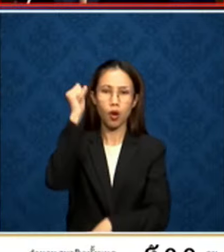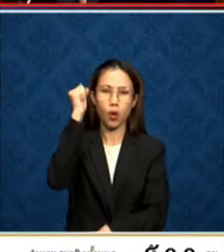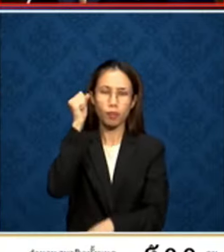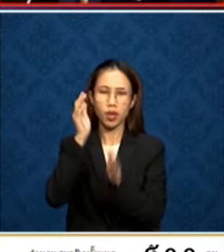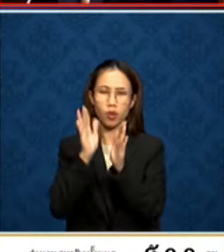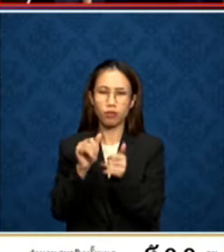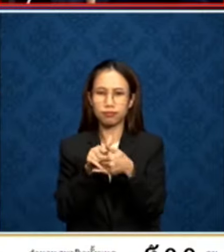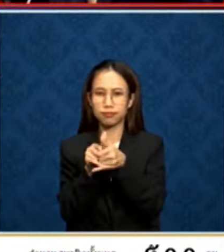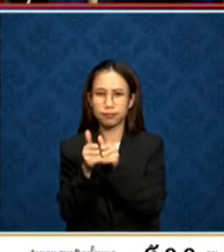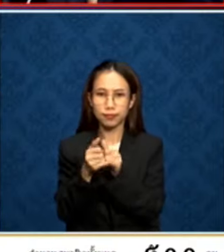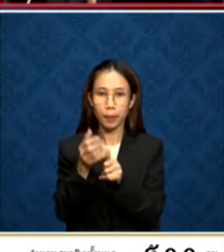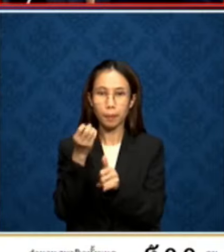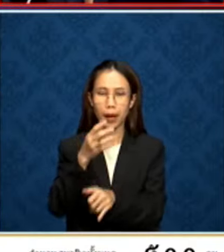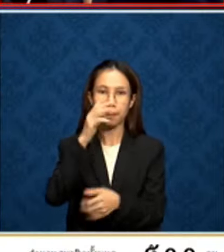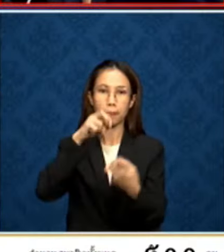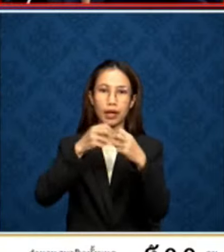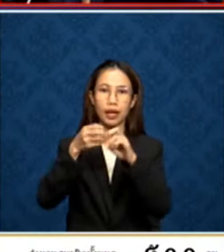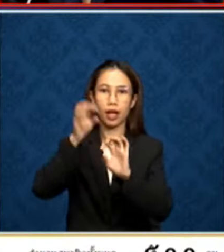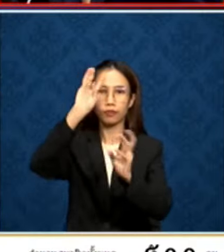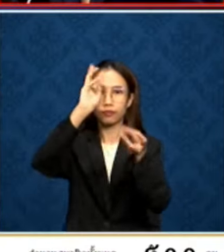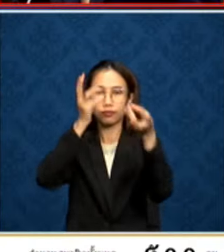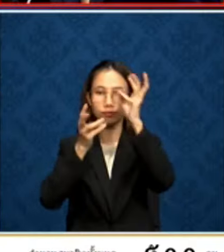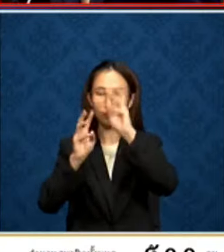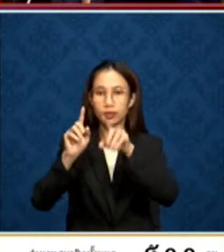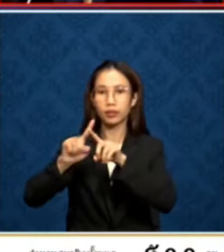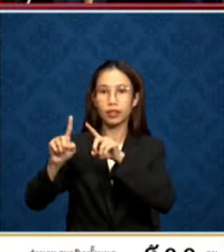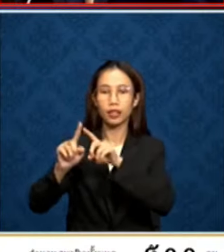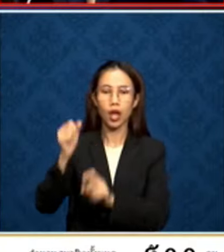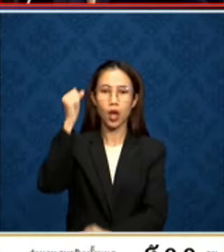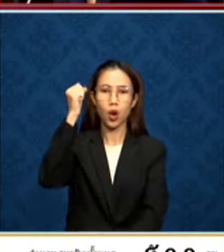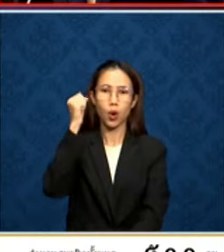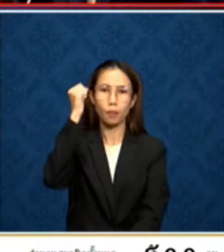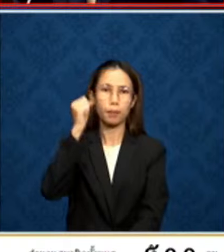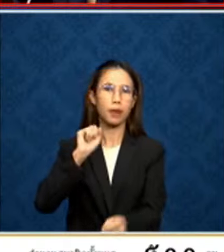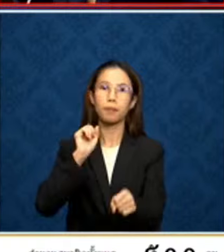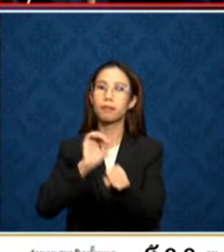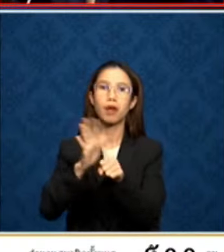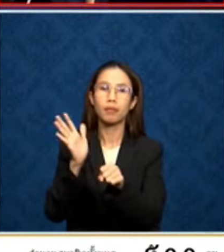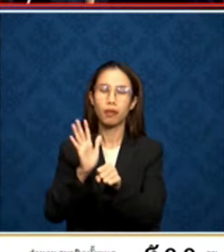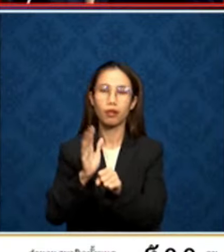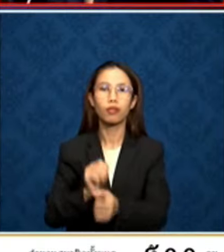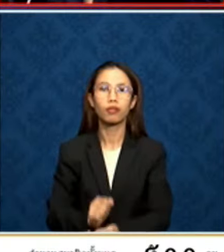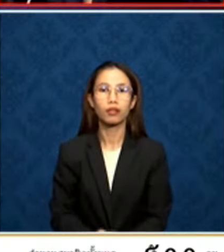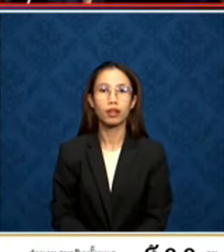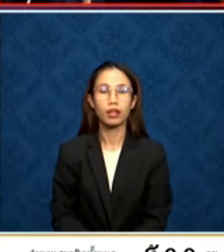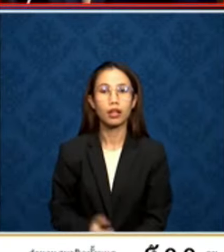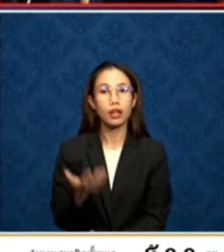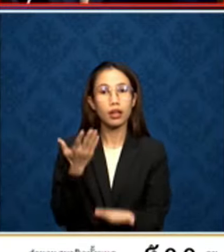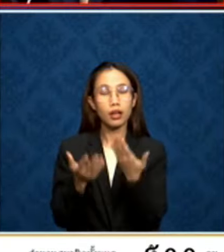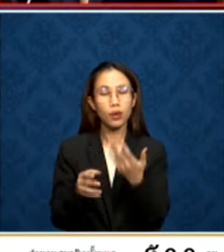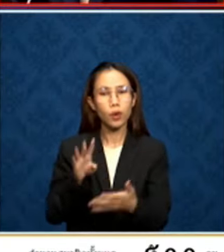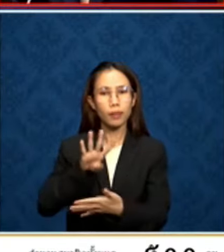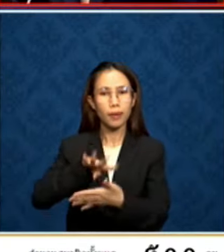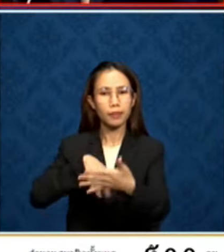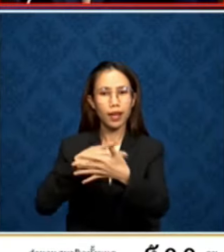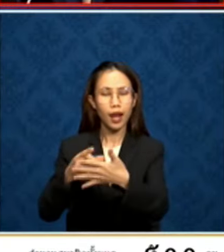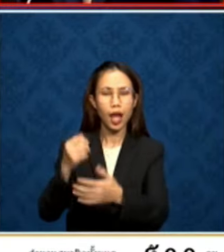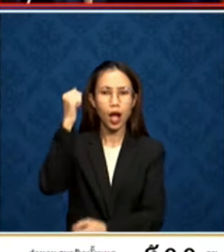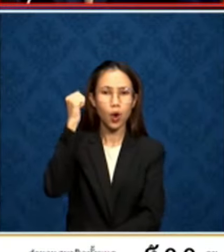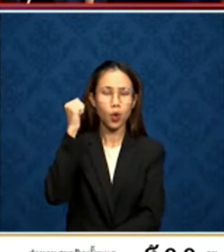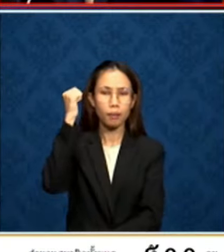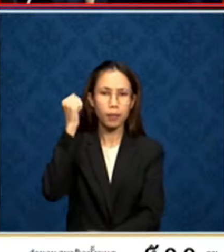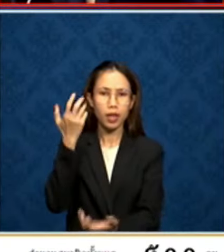มลพิษในอากาศนะคะรถโดยสารที่ไม่เพียงพอจริงๆค่ะหรือว่าตารางการวิ่งรถที่ไม่